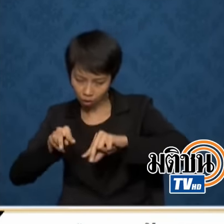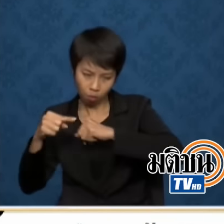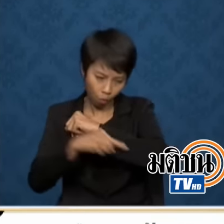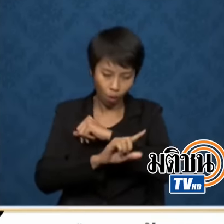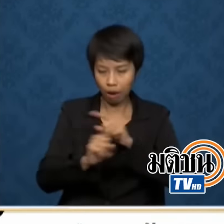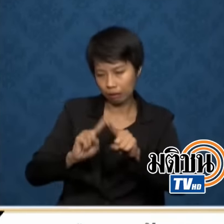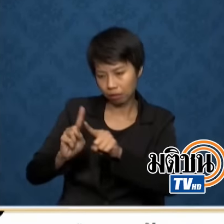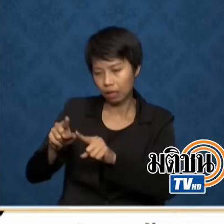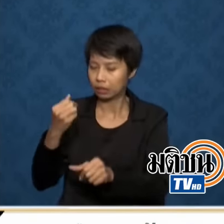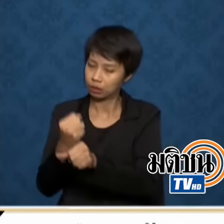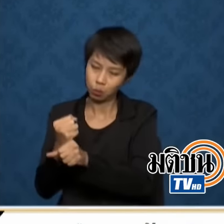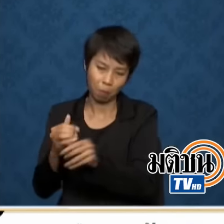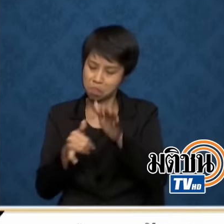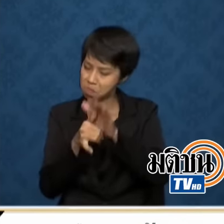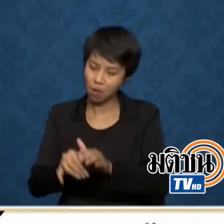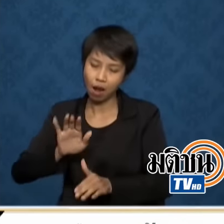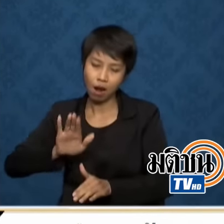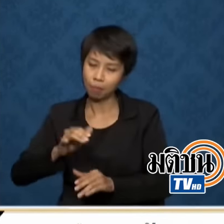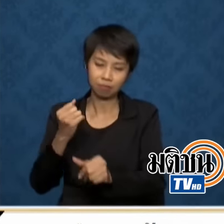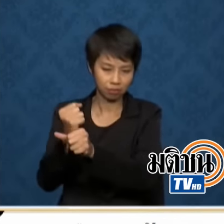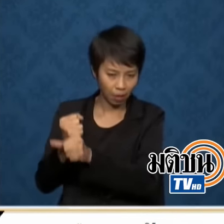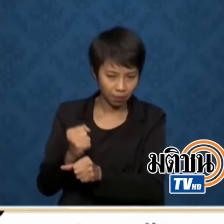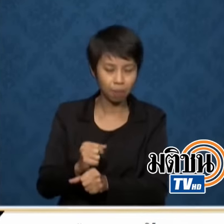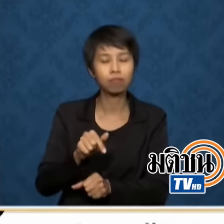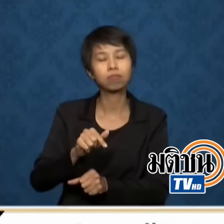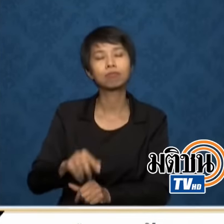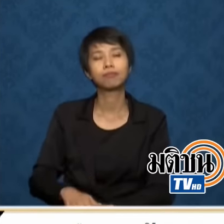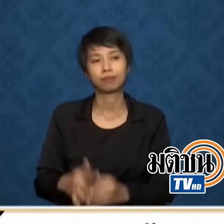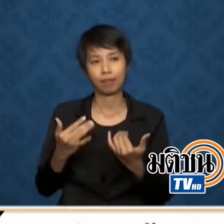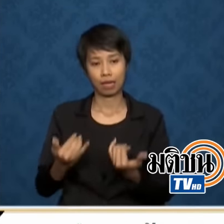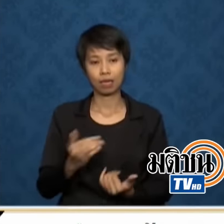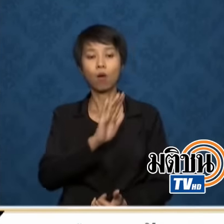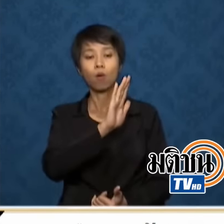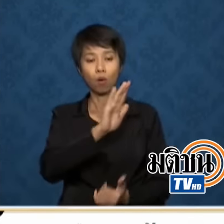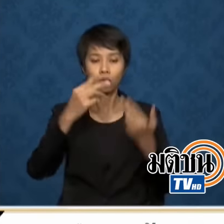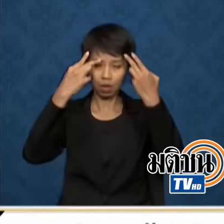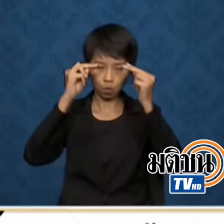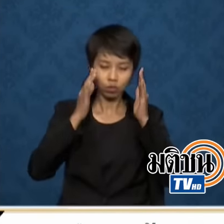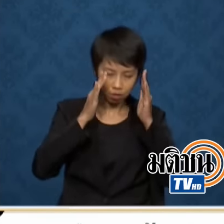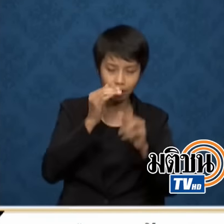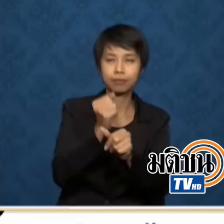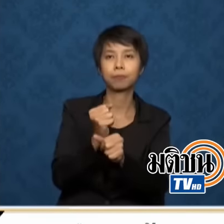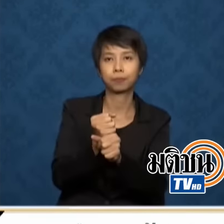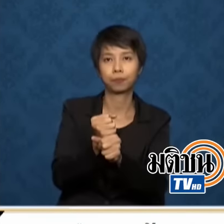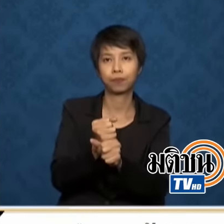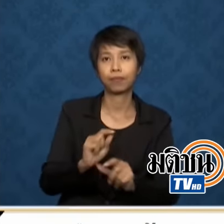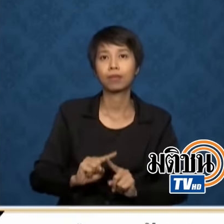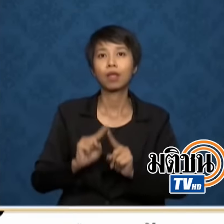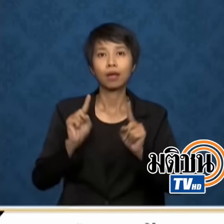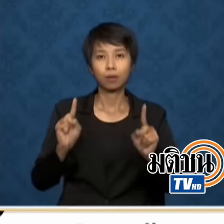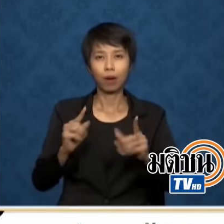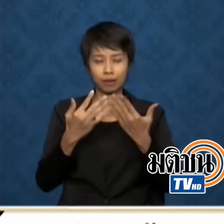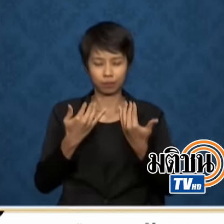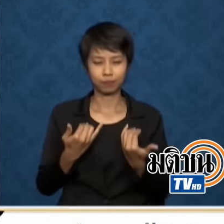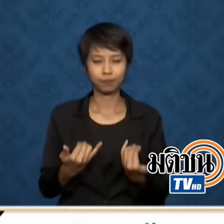พยายามบีบพยายามกดไม่ให้มันเกิดขึ้นมาอีกนะครับอันนี้เป็นความตั้งใจของท่านนายกรัฐมนตรีนะครับแต่อย่างไรก็ตามเนี่ยนะครับ